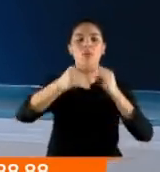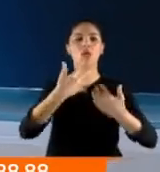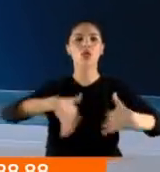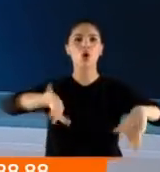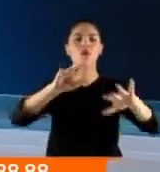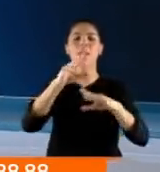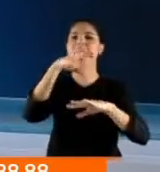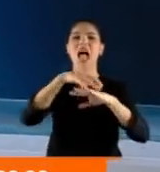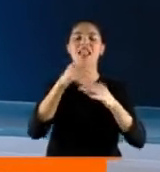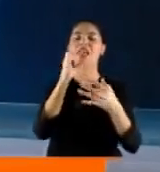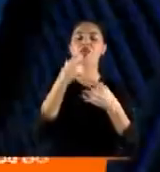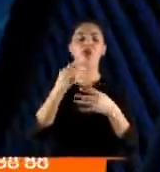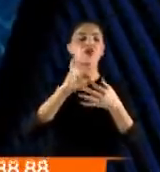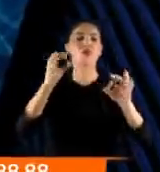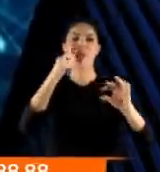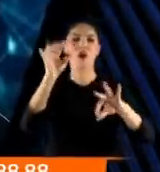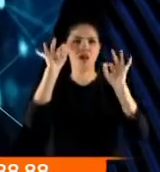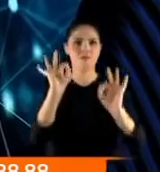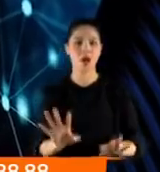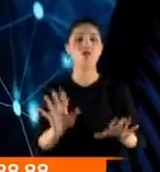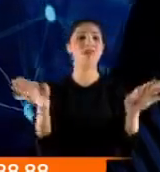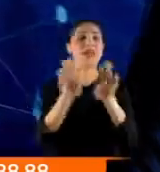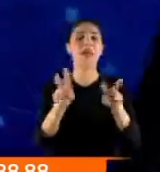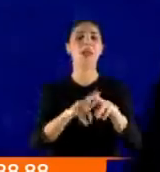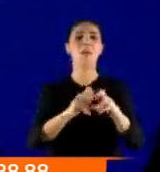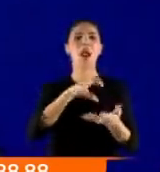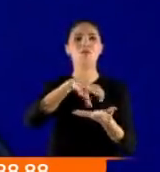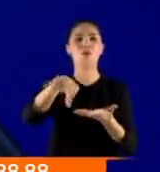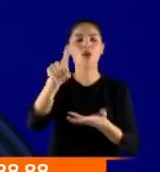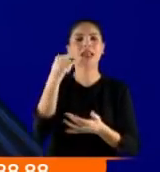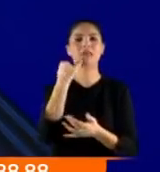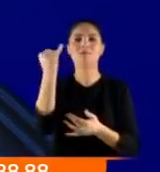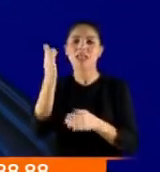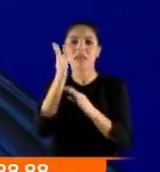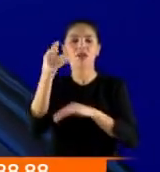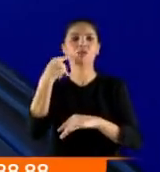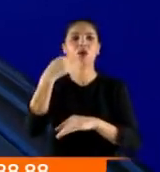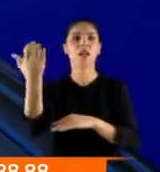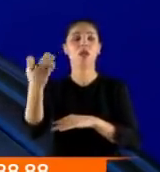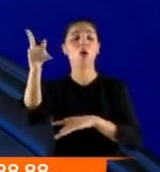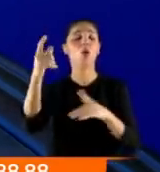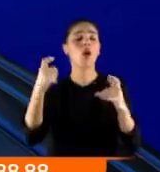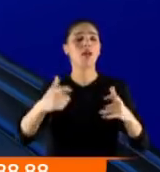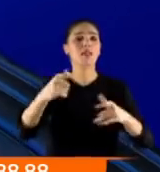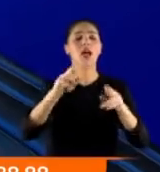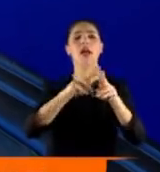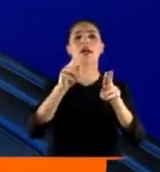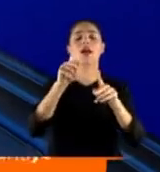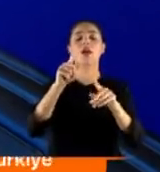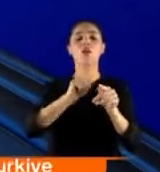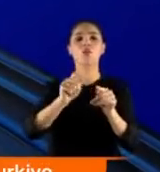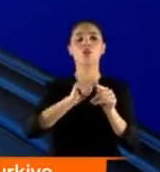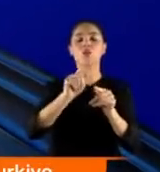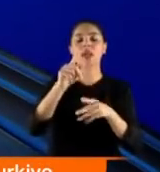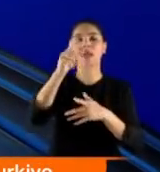kurduğu cümlelerle başlıyoruz. Biliyorsunuz kapalı Maraş bölgesini ziyaret etti Erdoğan. Orada Kuzey Kıbrıs Türk Cumhuriyeti Cumhurbaşkanı Ersin Tatar